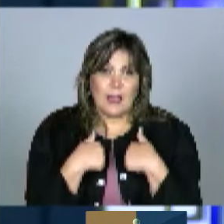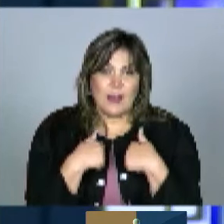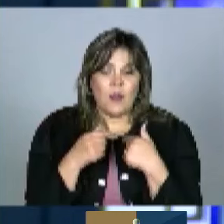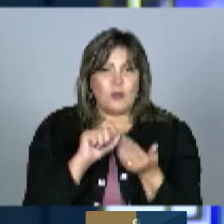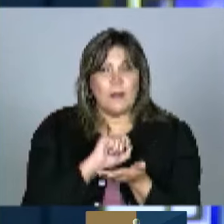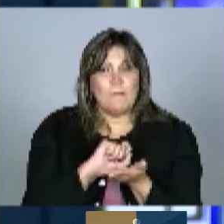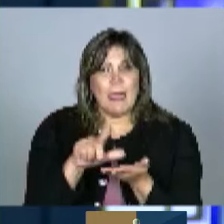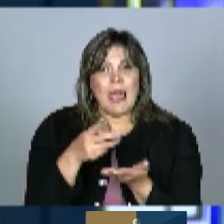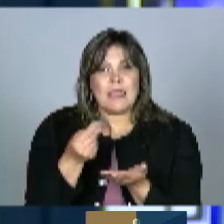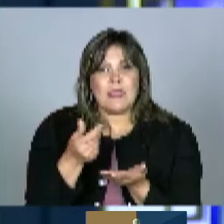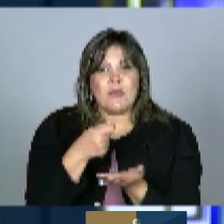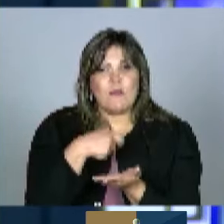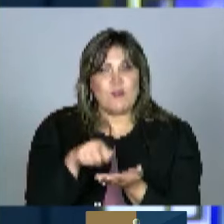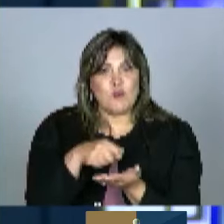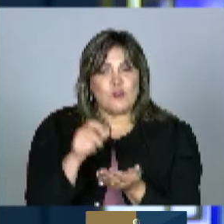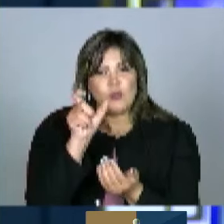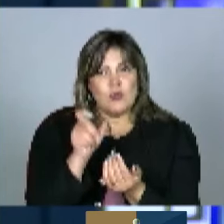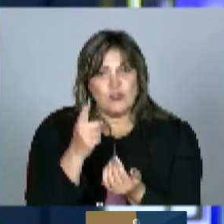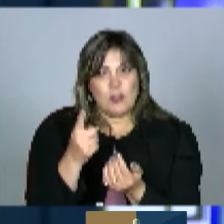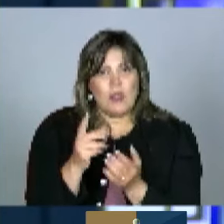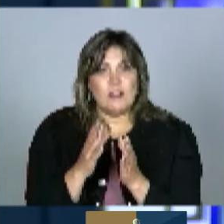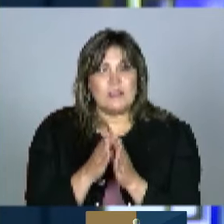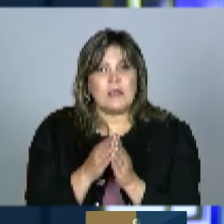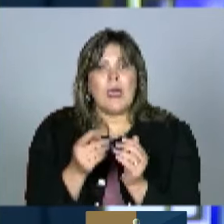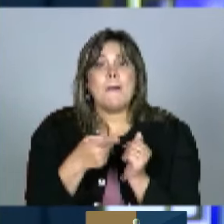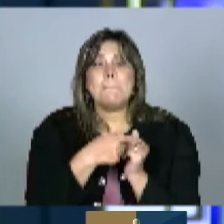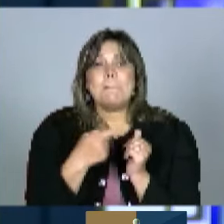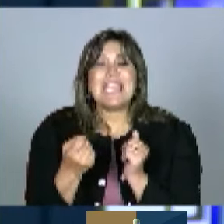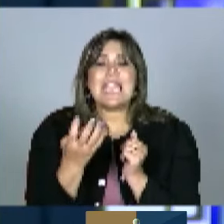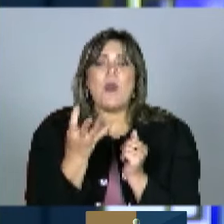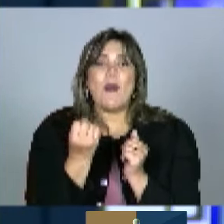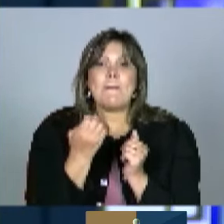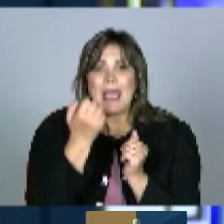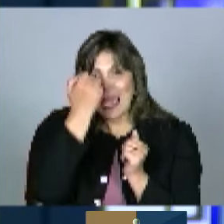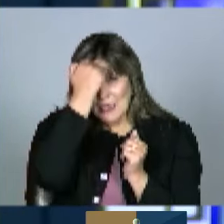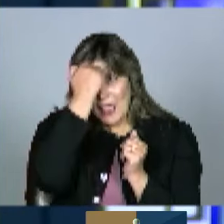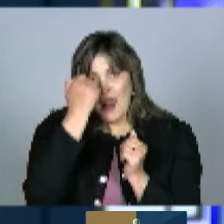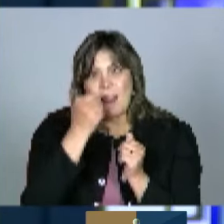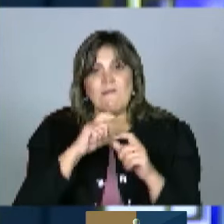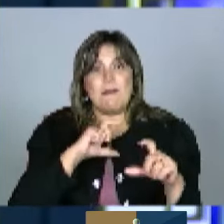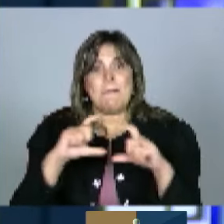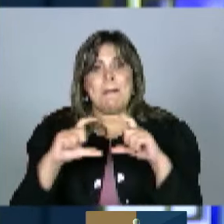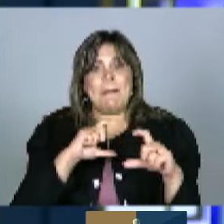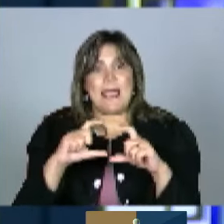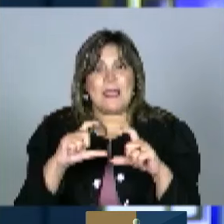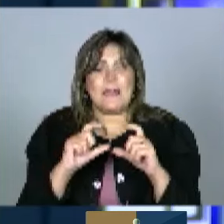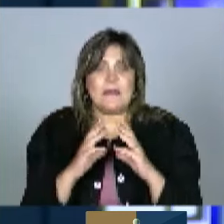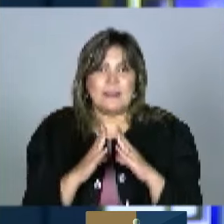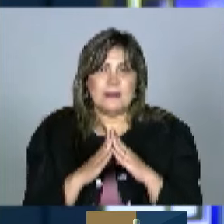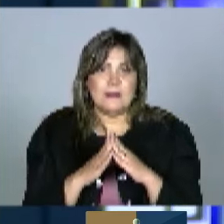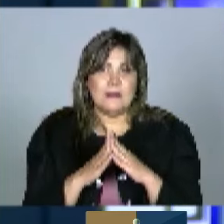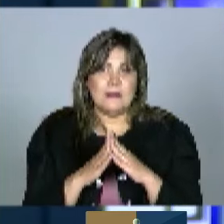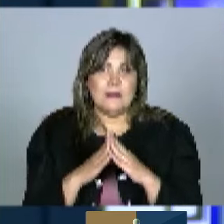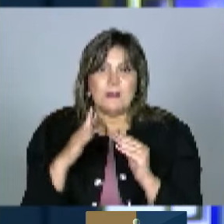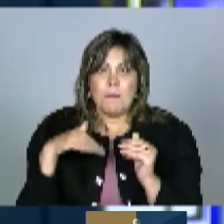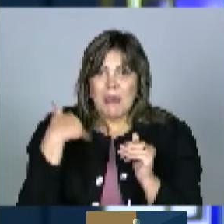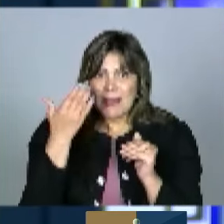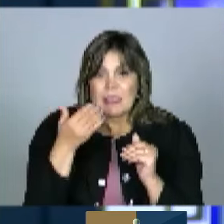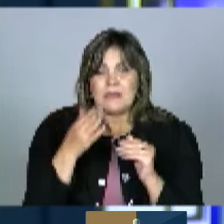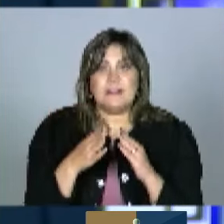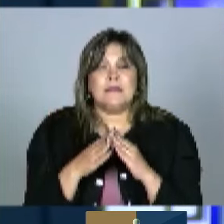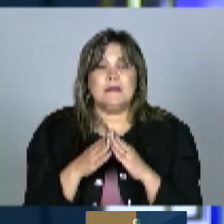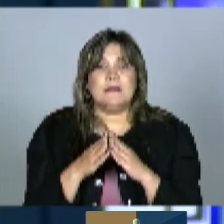مبلغ لواحد 140 الف جنيه عن طريق البنك ايوه وبعد كده